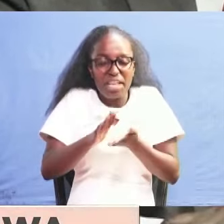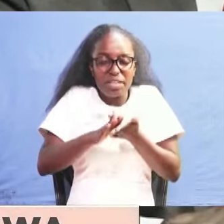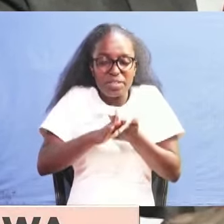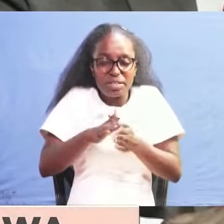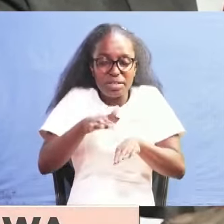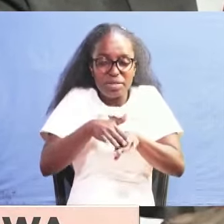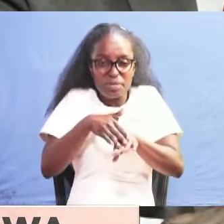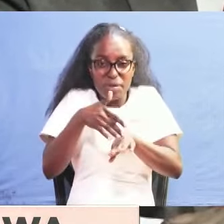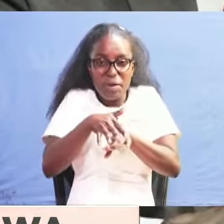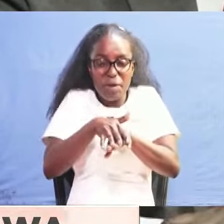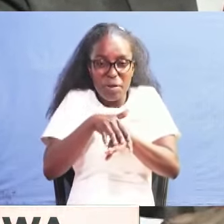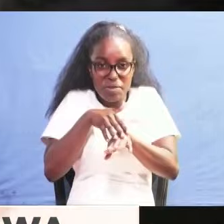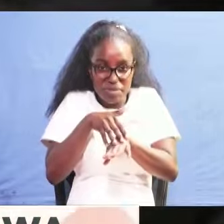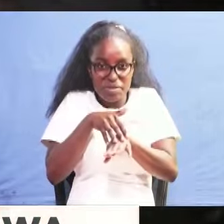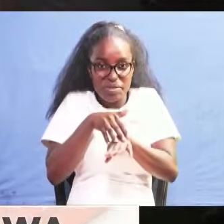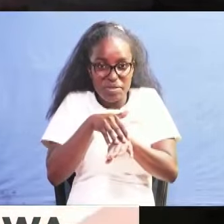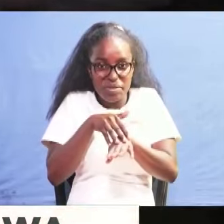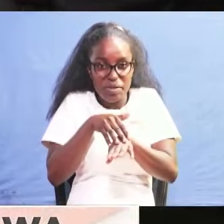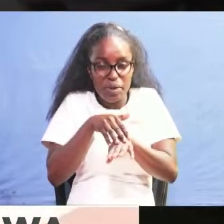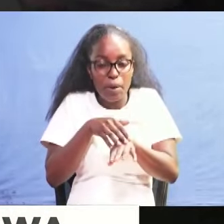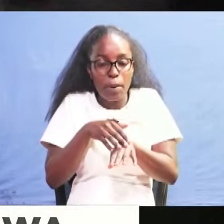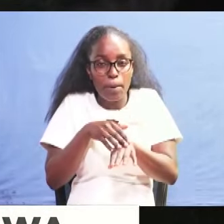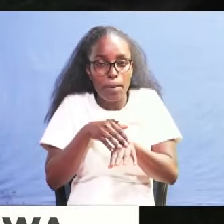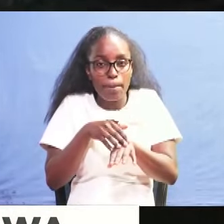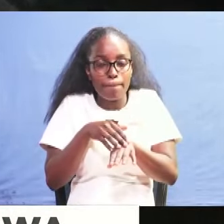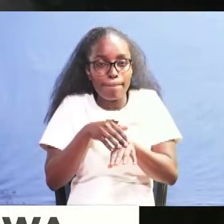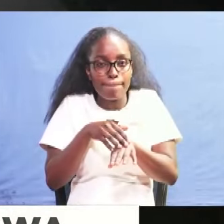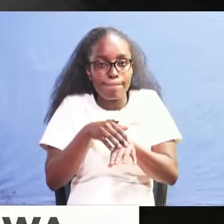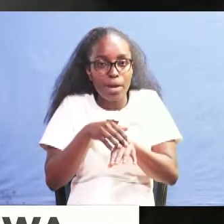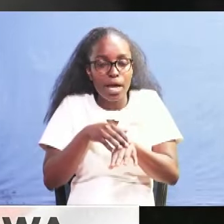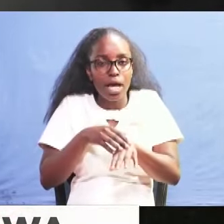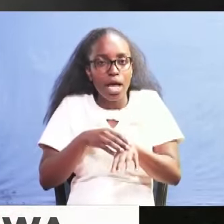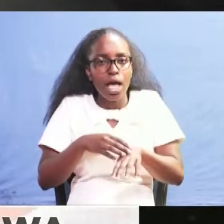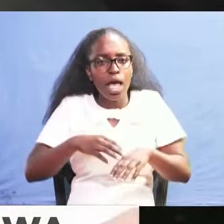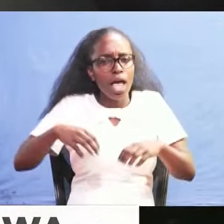na ile fedha tutaweza kuwa nazo. Haya yanafuatia